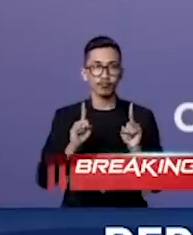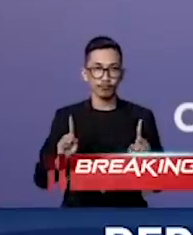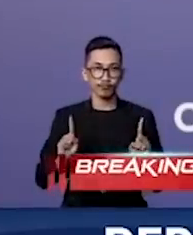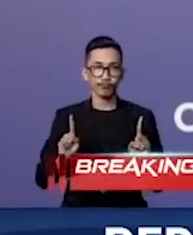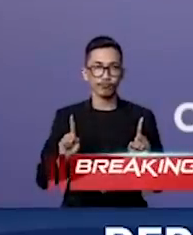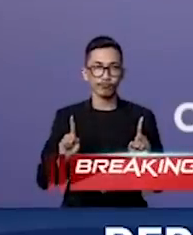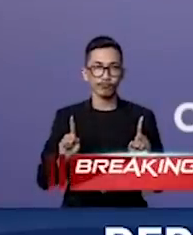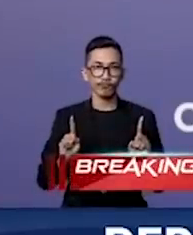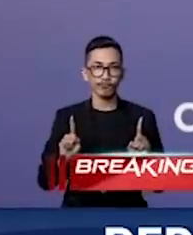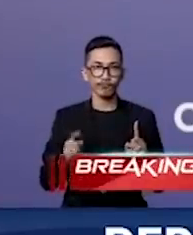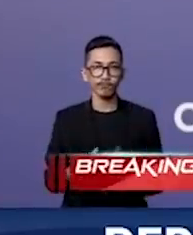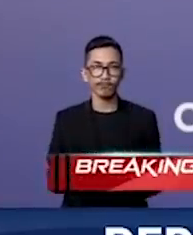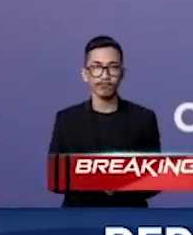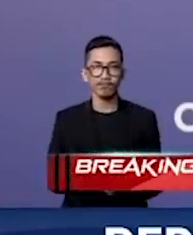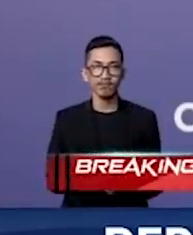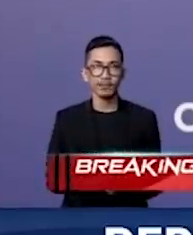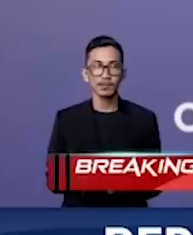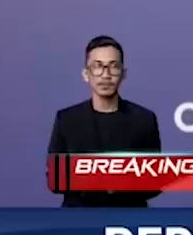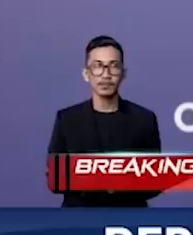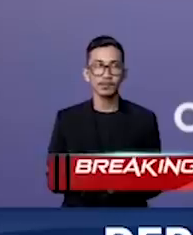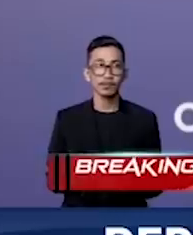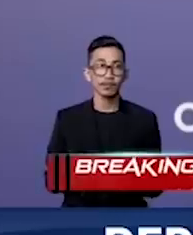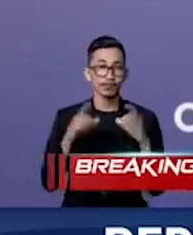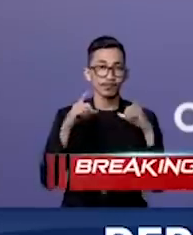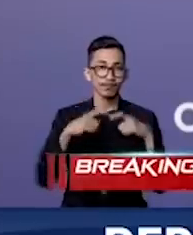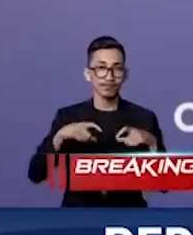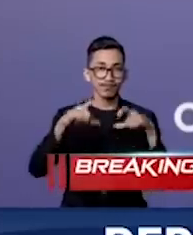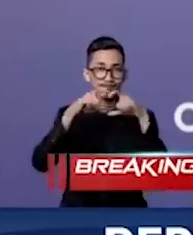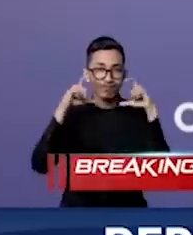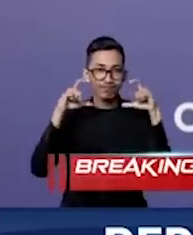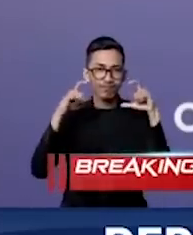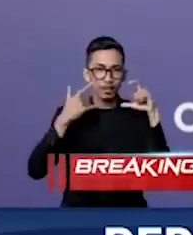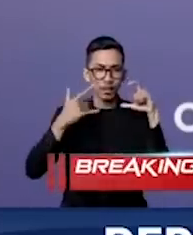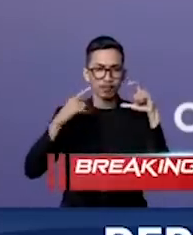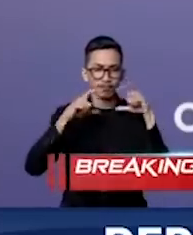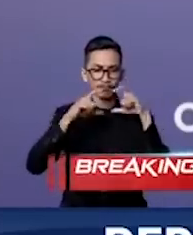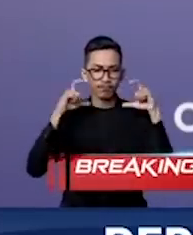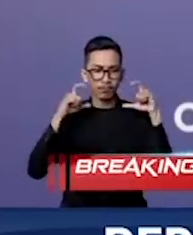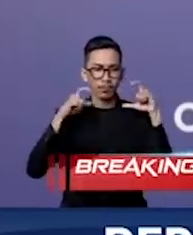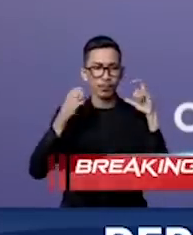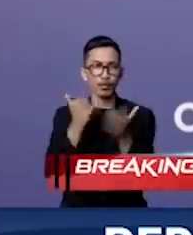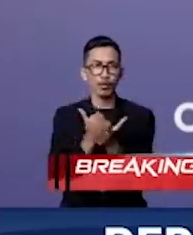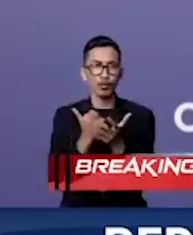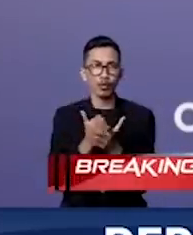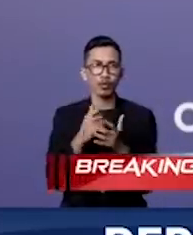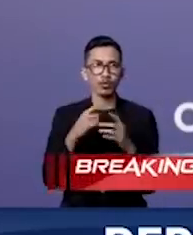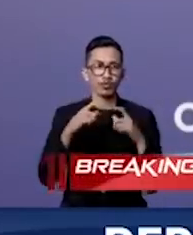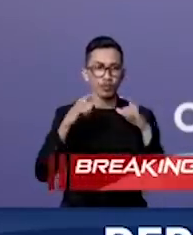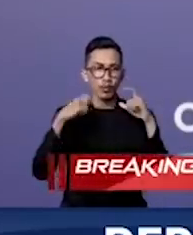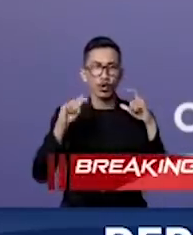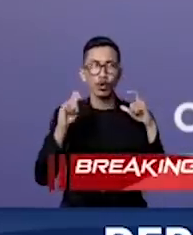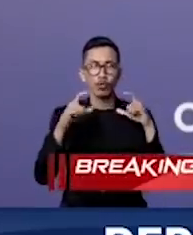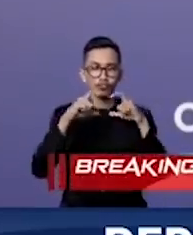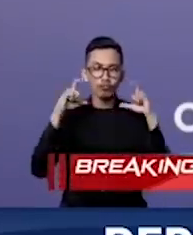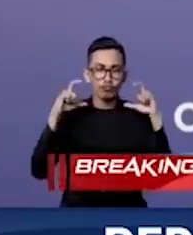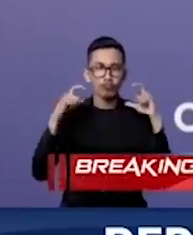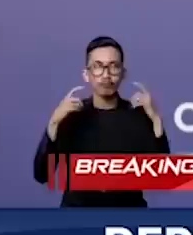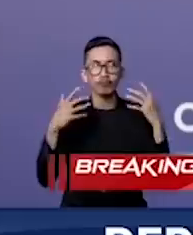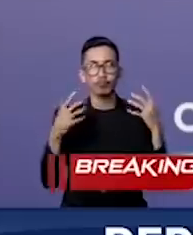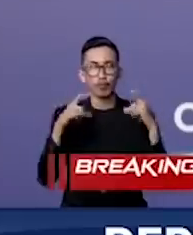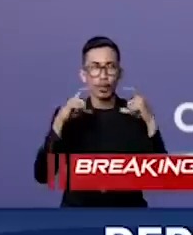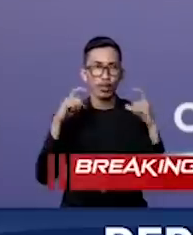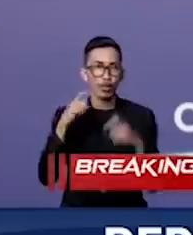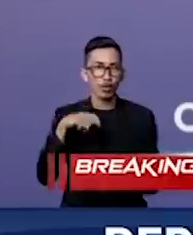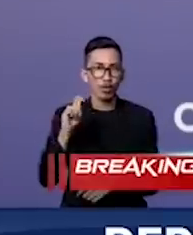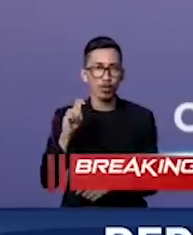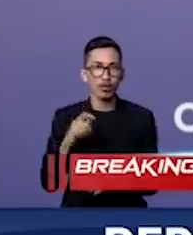kemudian menggunakan masker secara Ayo kita harus meyakini